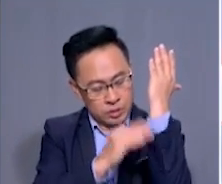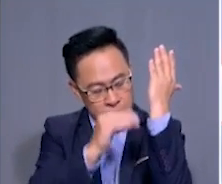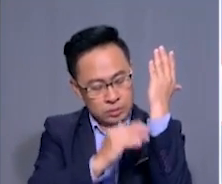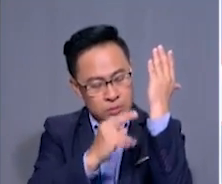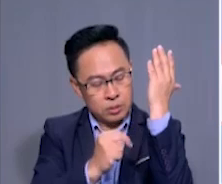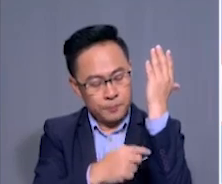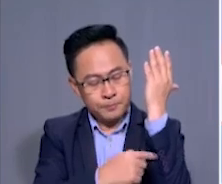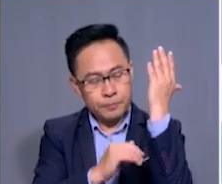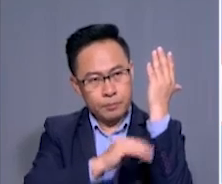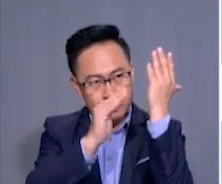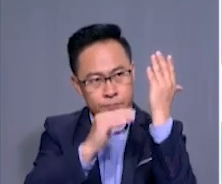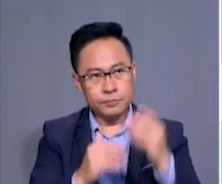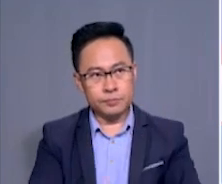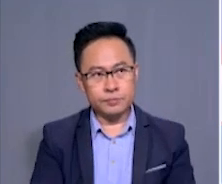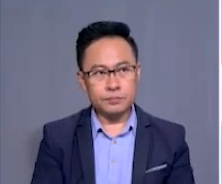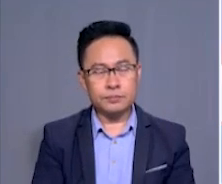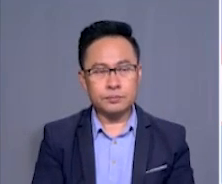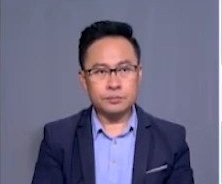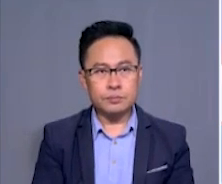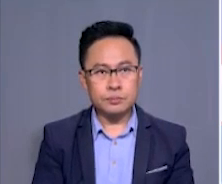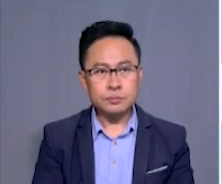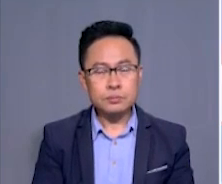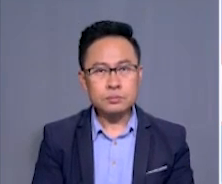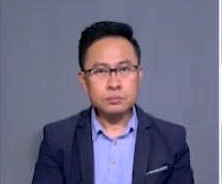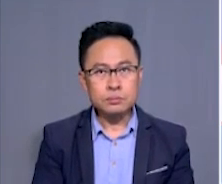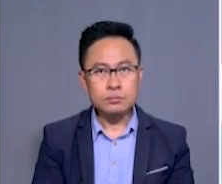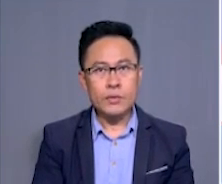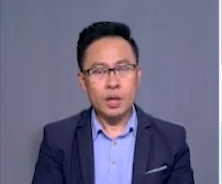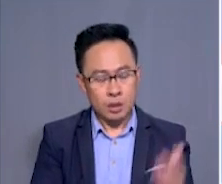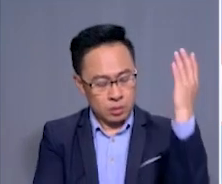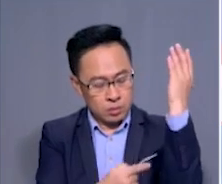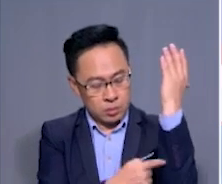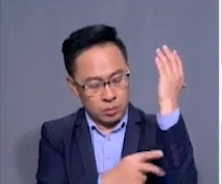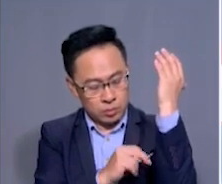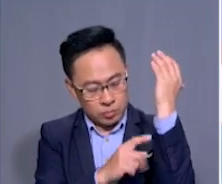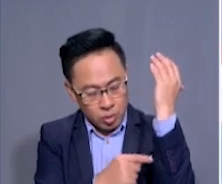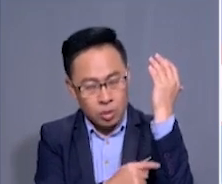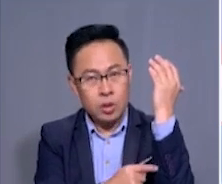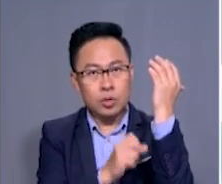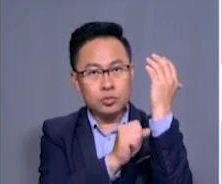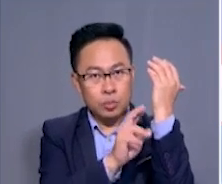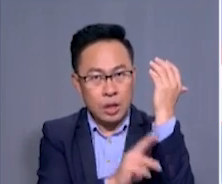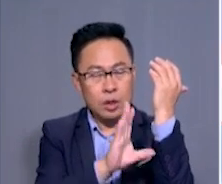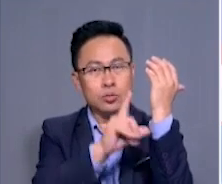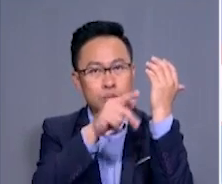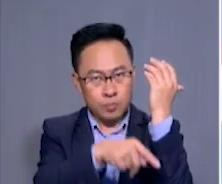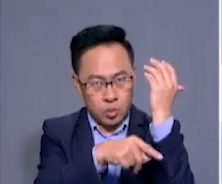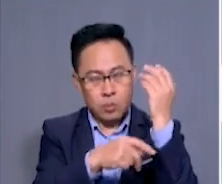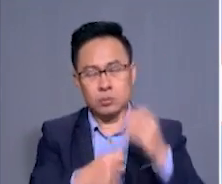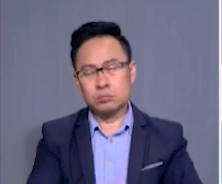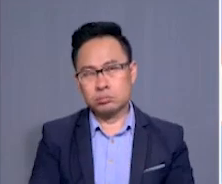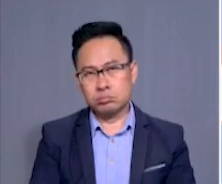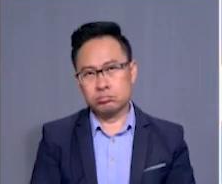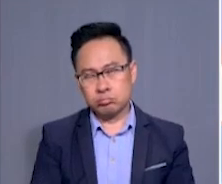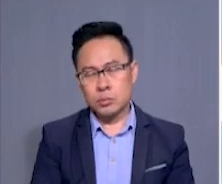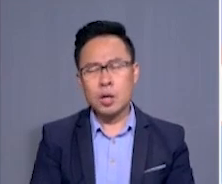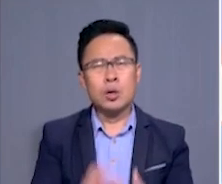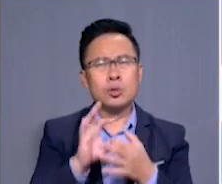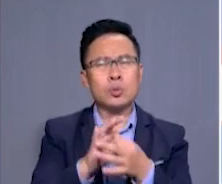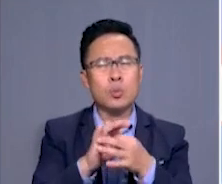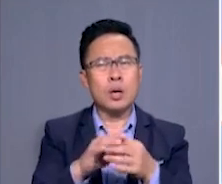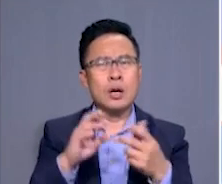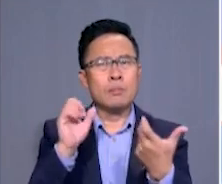ค่ะค่ะ และที่มีความกังวล แล้วเข้าสู่ในแนวของสุราษฎร์ธานีแล้วก็ชุมพรครับ ครับของแหลมตะลุมพุ